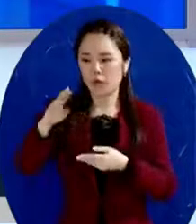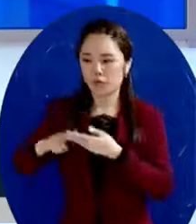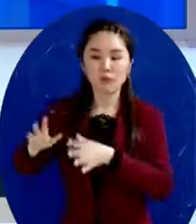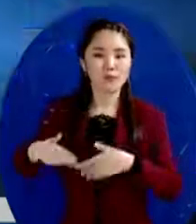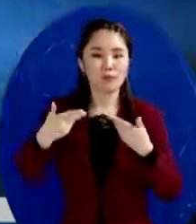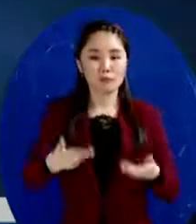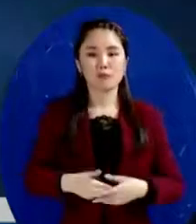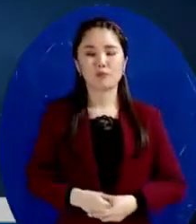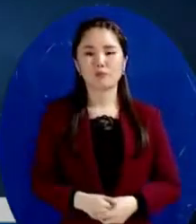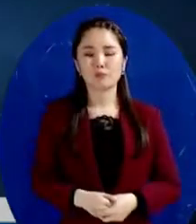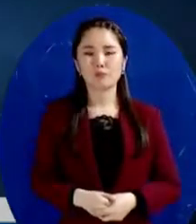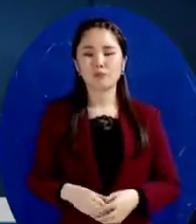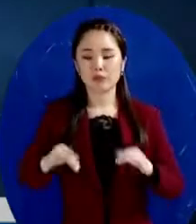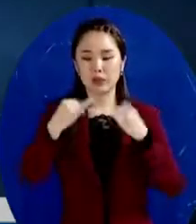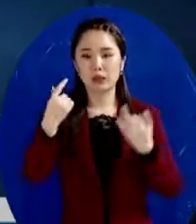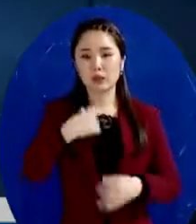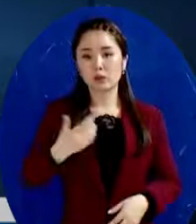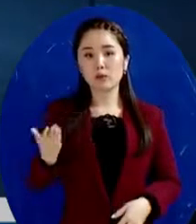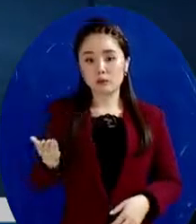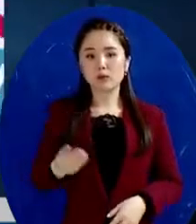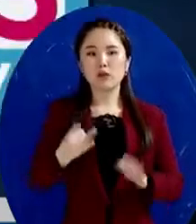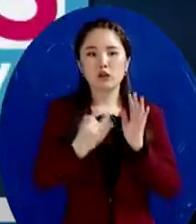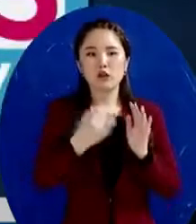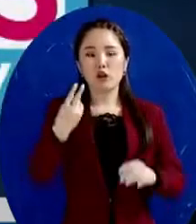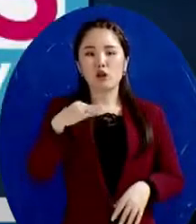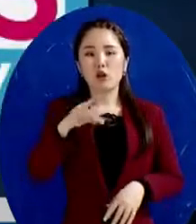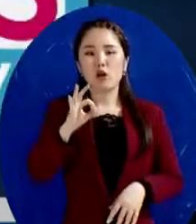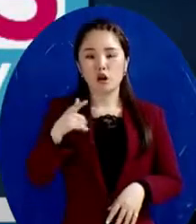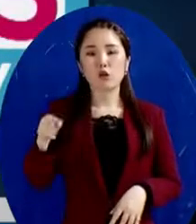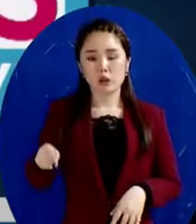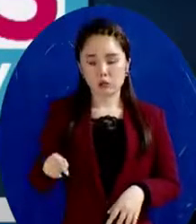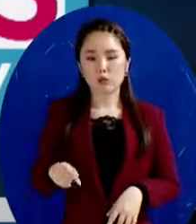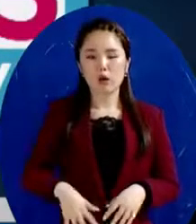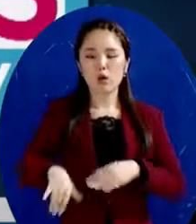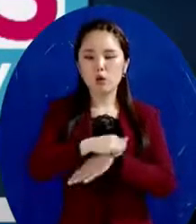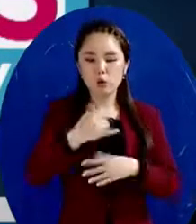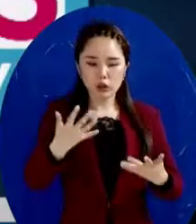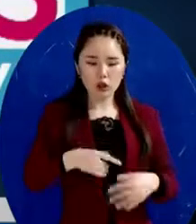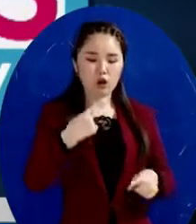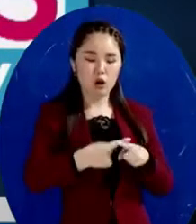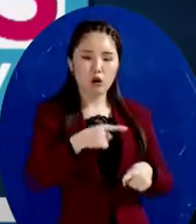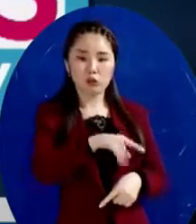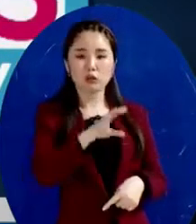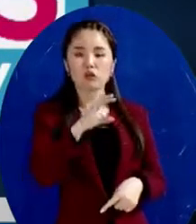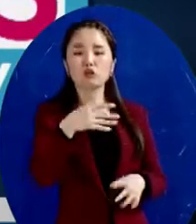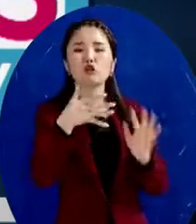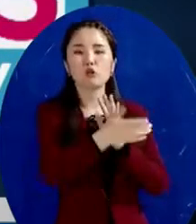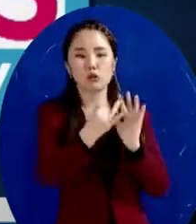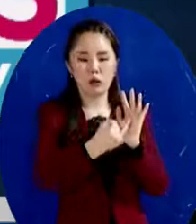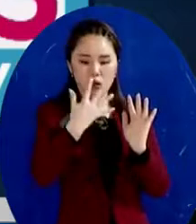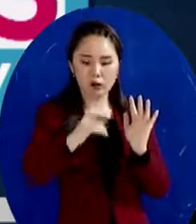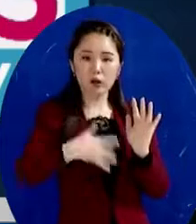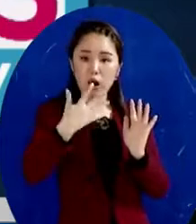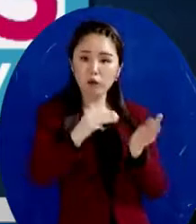хамтдаа харцгаая. Улсын хурлын гишүүн учирлал нь 72 дугаар тойрогт улсын болон орон нутгийн төсвөөс 75.5